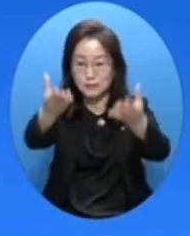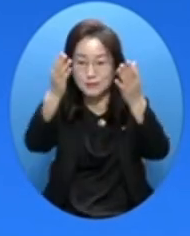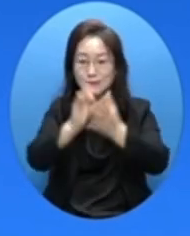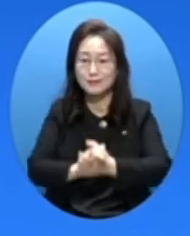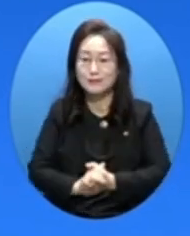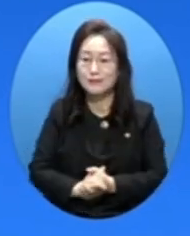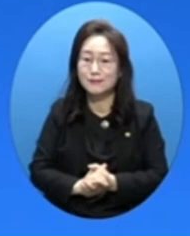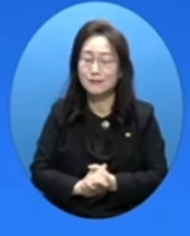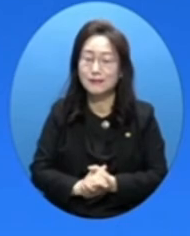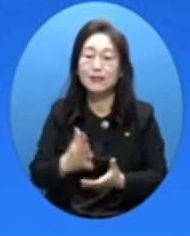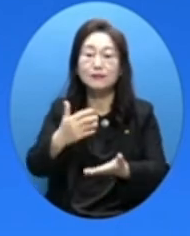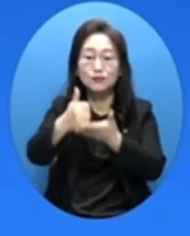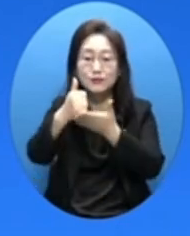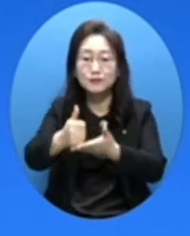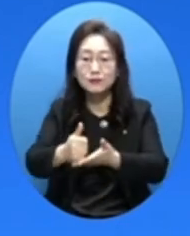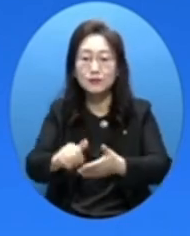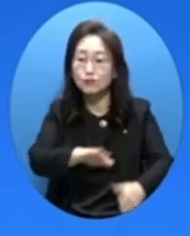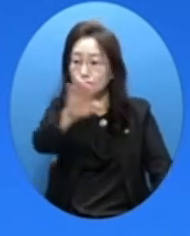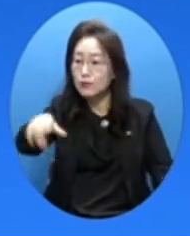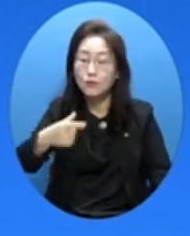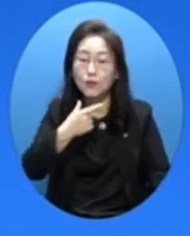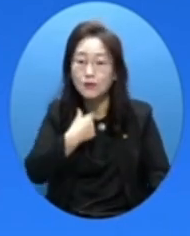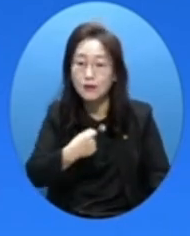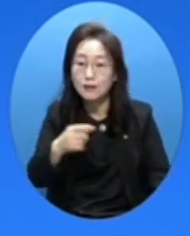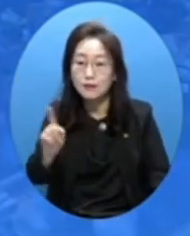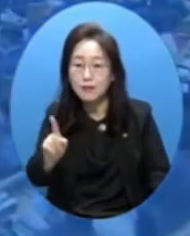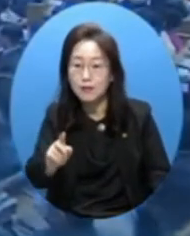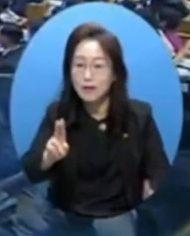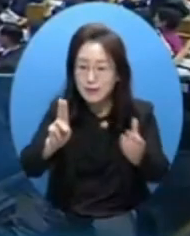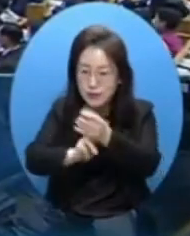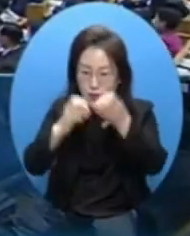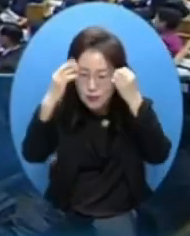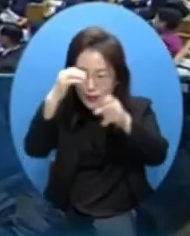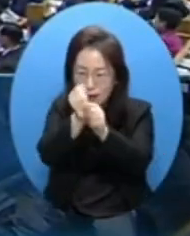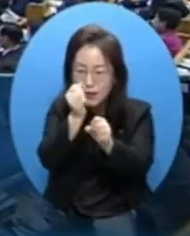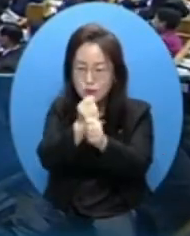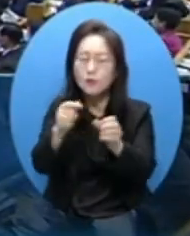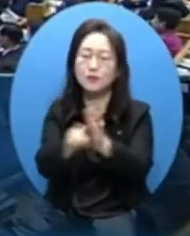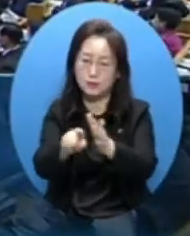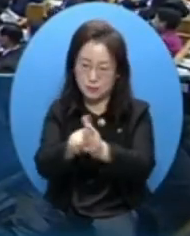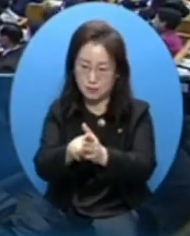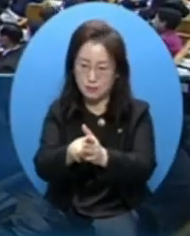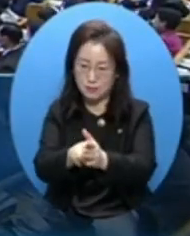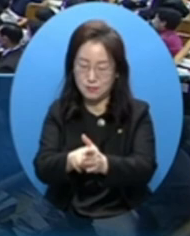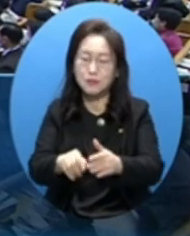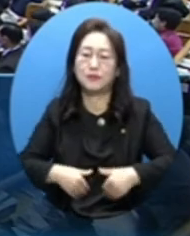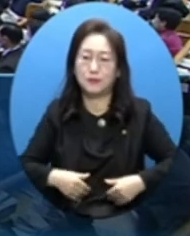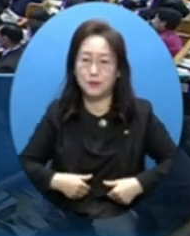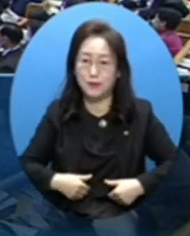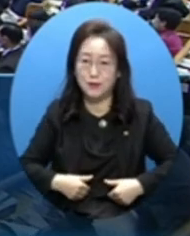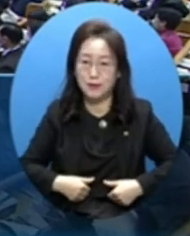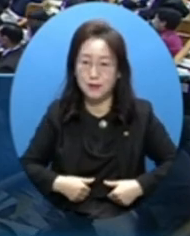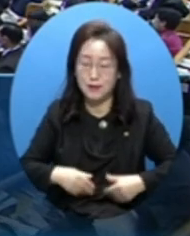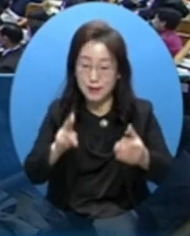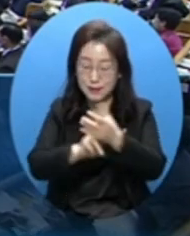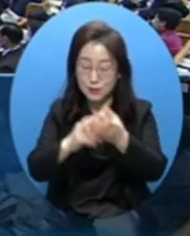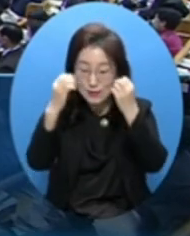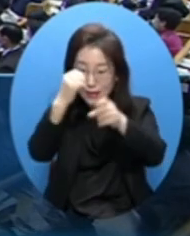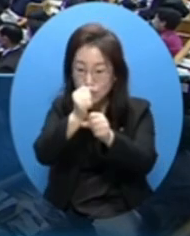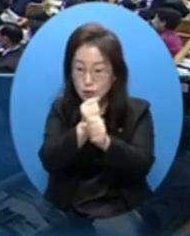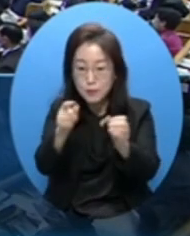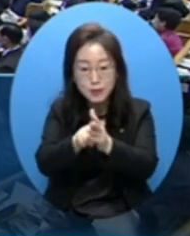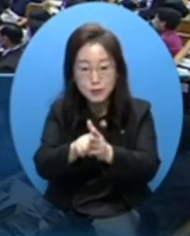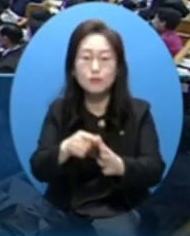주님께서 우리에게 원하시는 것은 기적을 창조하는 믿음인 것입니다. 우리에게 기절창조하는 믿음을 주님 원하시는데